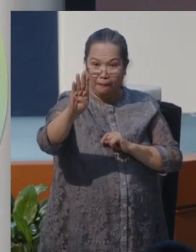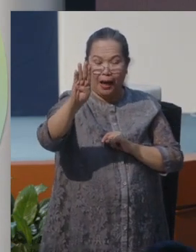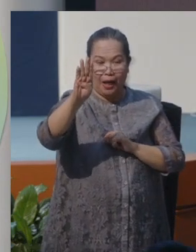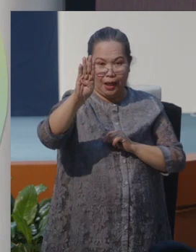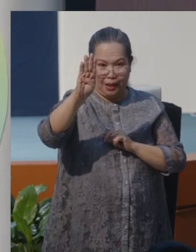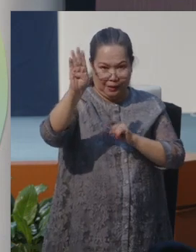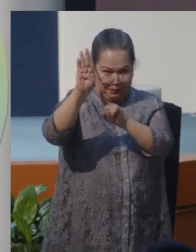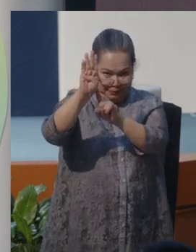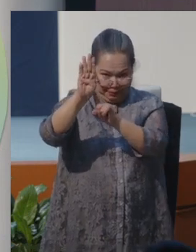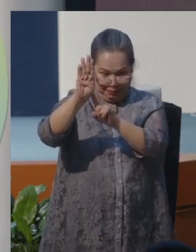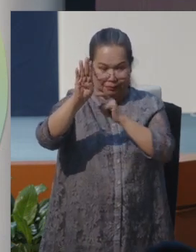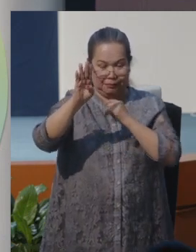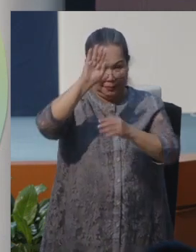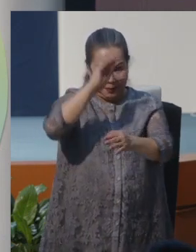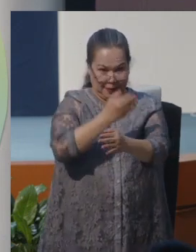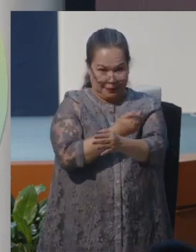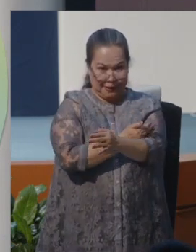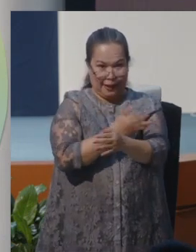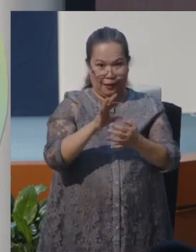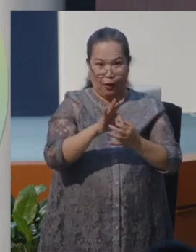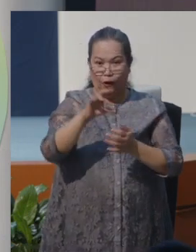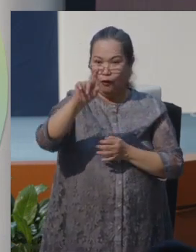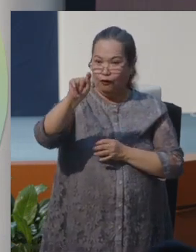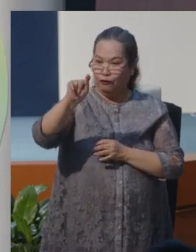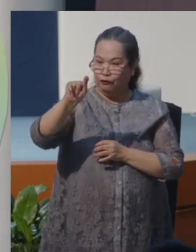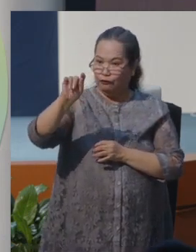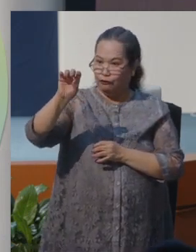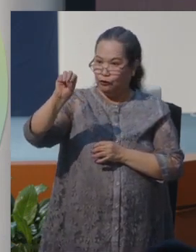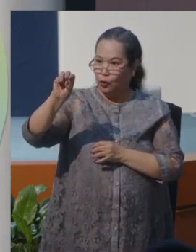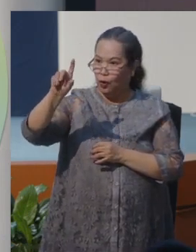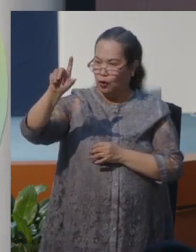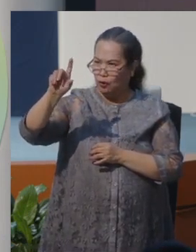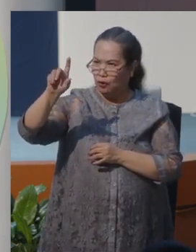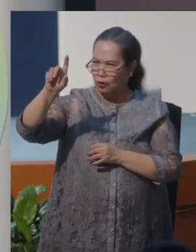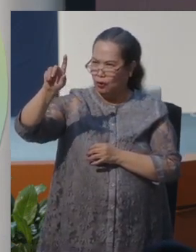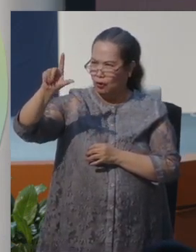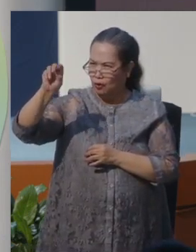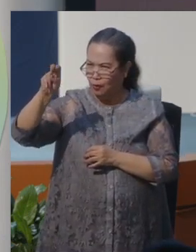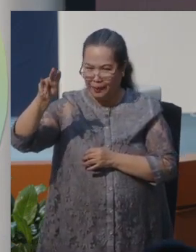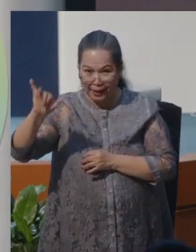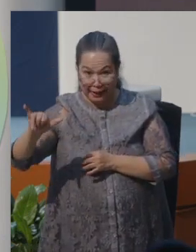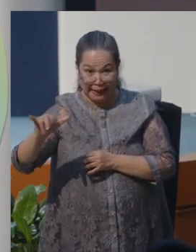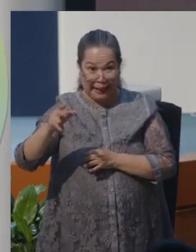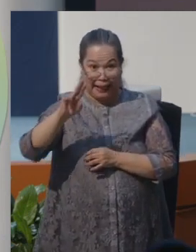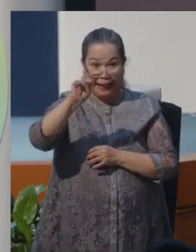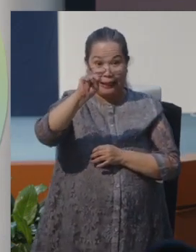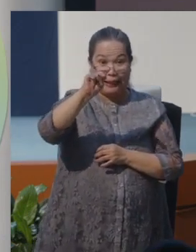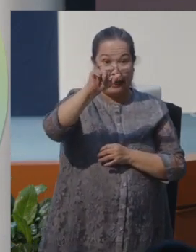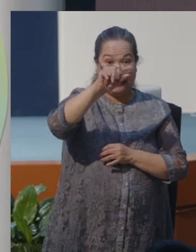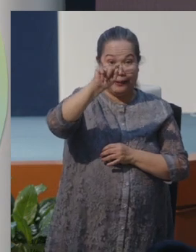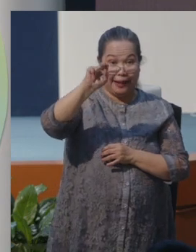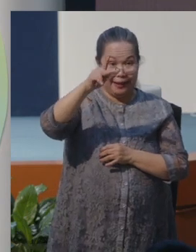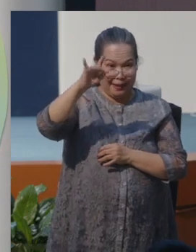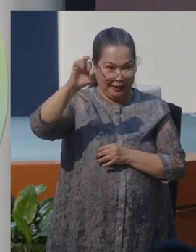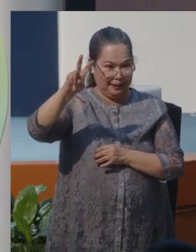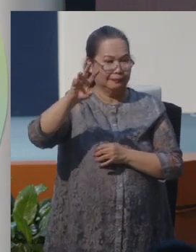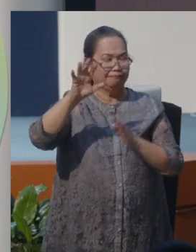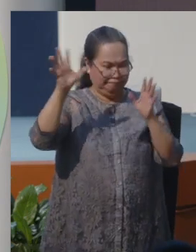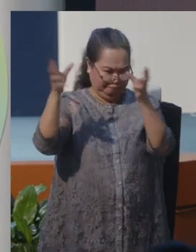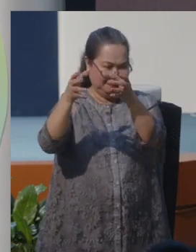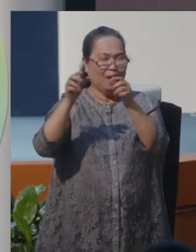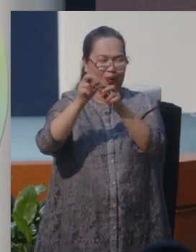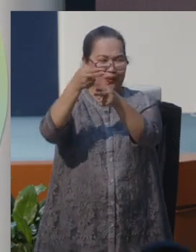Bartolome. Son of Ptolemy. Kaya Bartholomew siya. Ang complete name niya, Nathaniel Bartholomew.